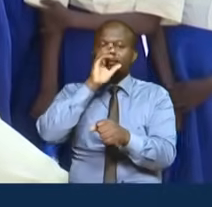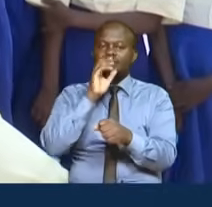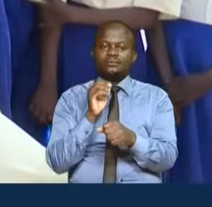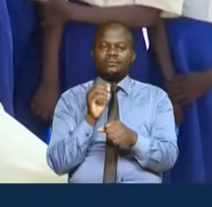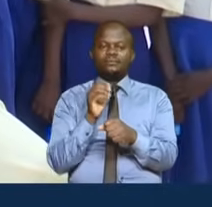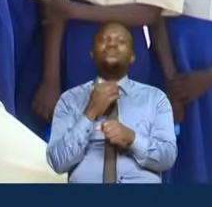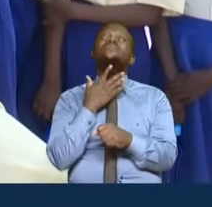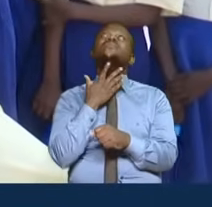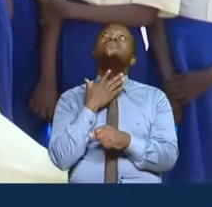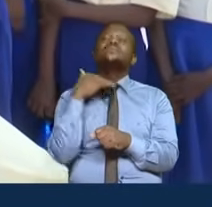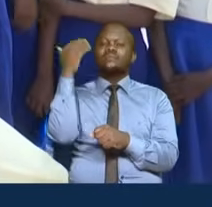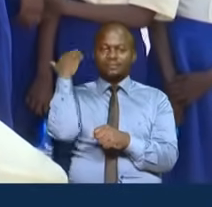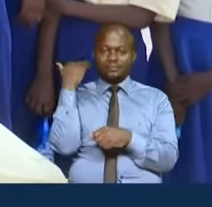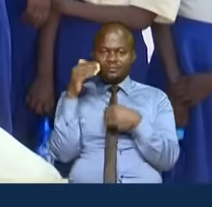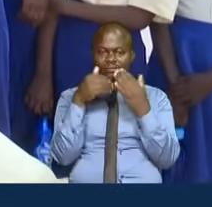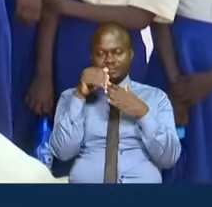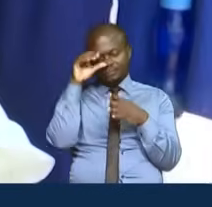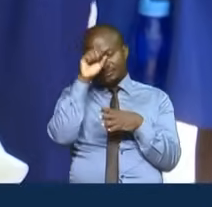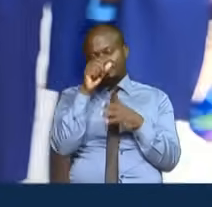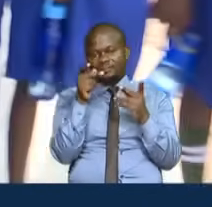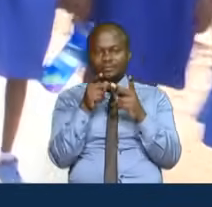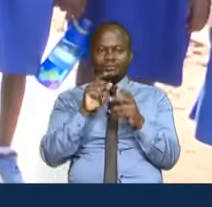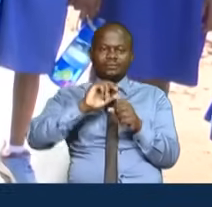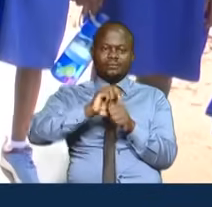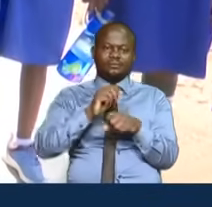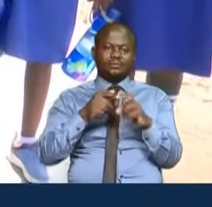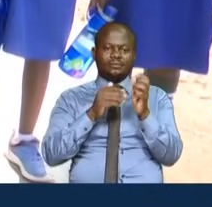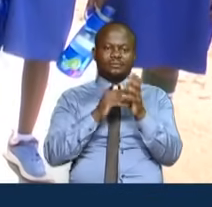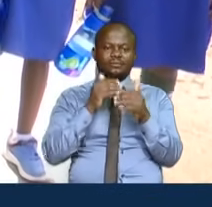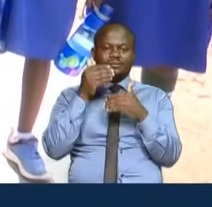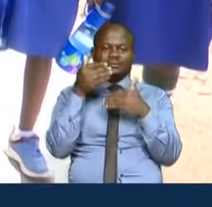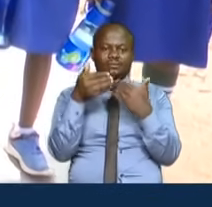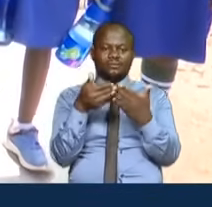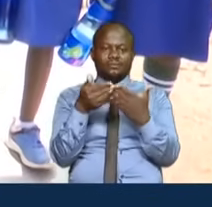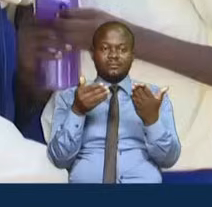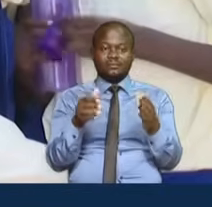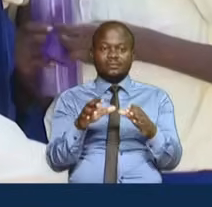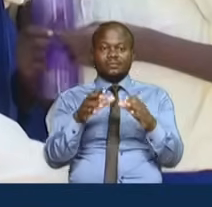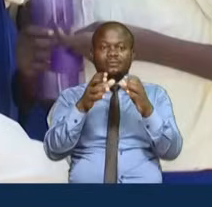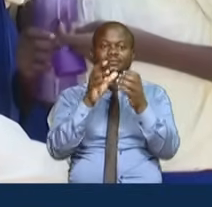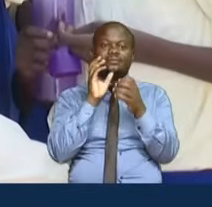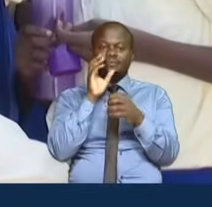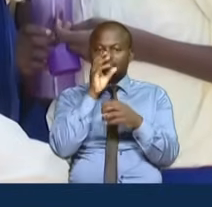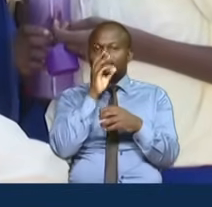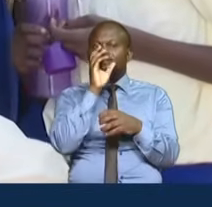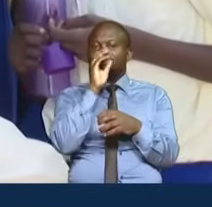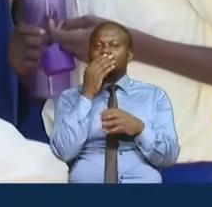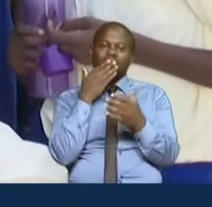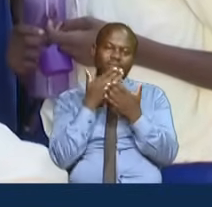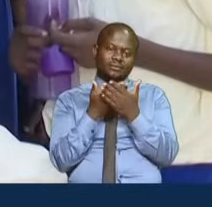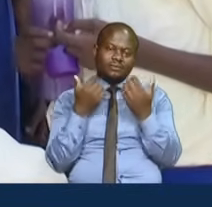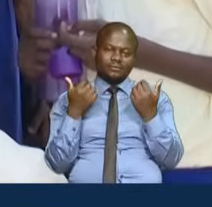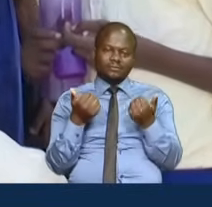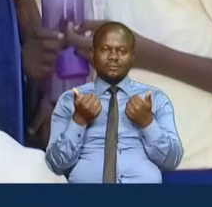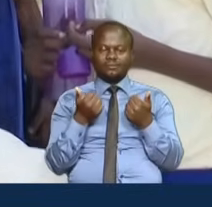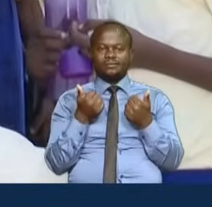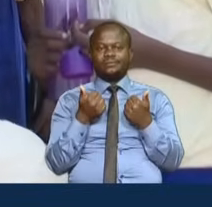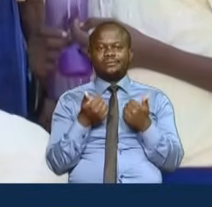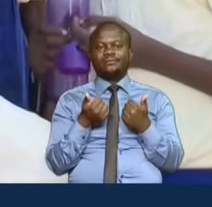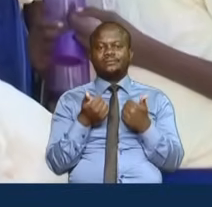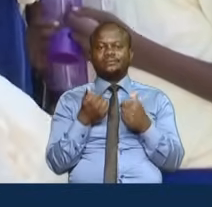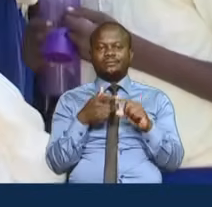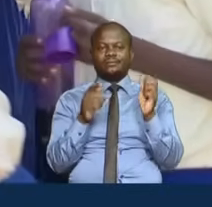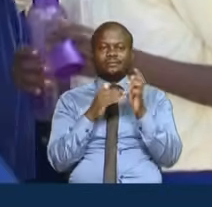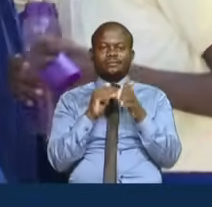Inyota yaratwicaga tukabura aho tuvoma. Ikigega kuva cyaza dusigaye tuvoma tukanywa amazi meza, kandi